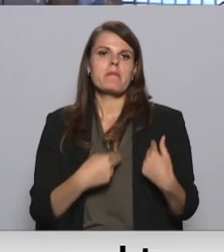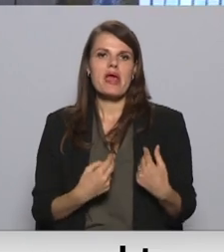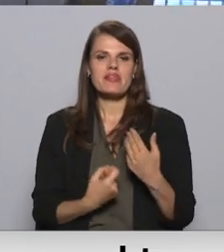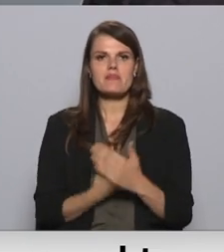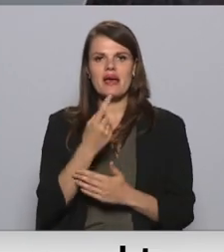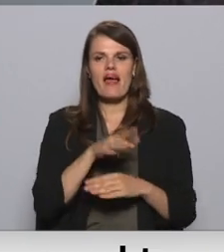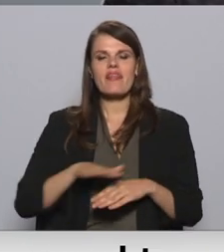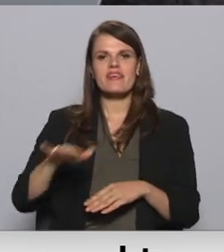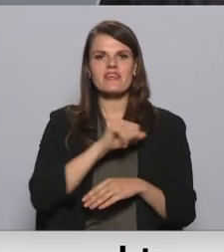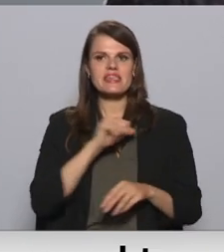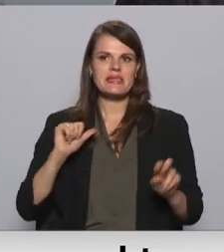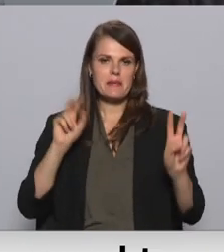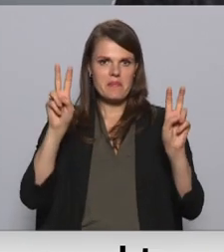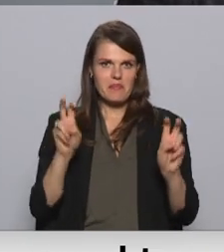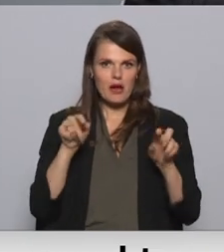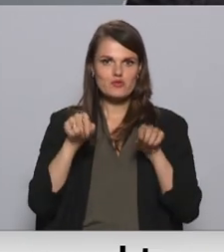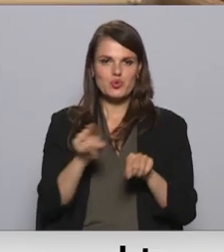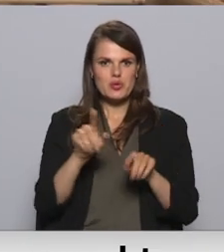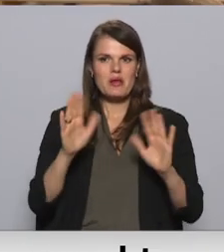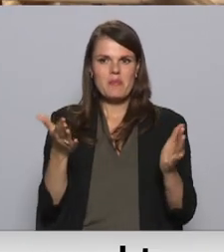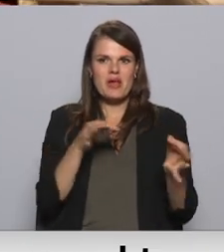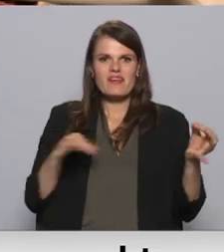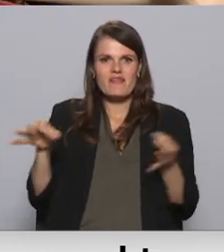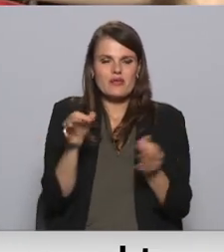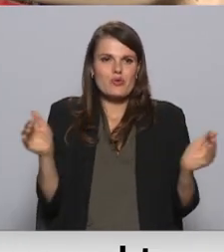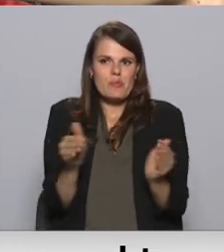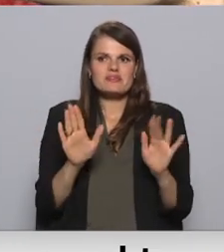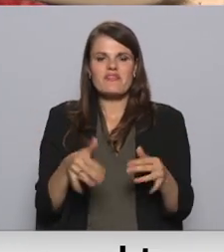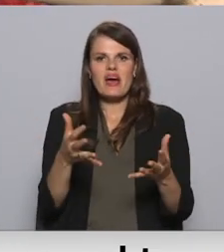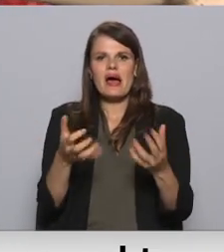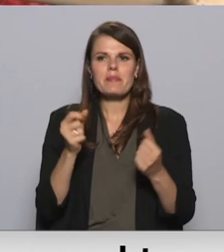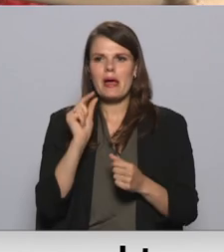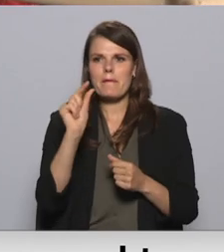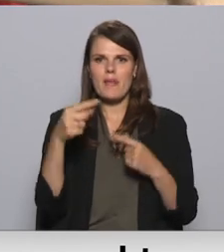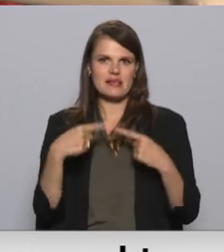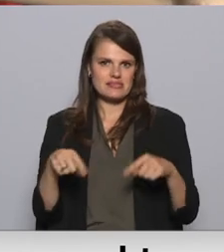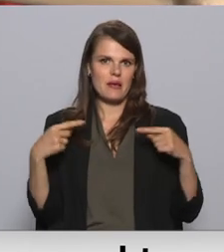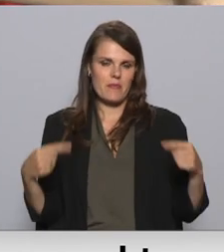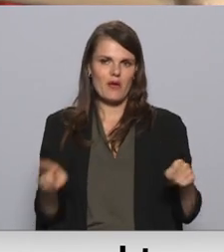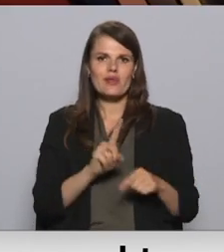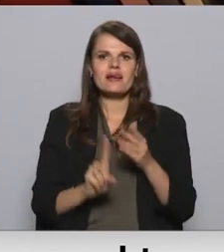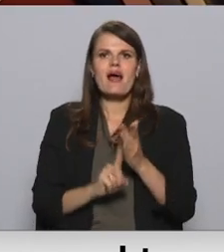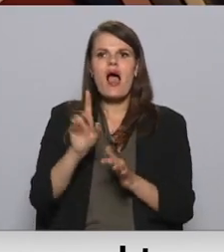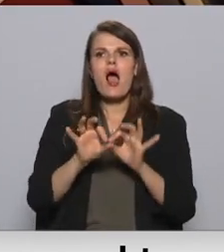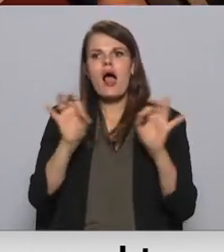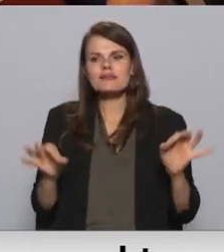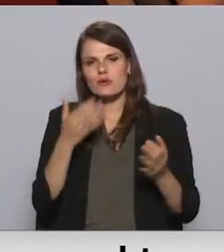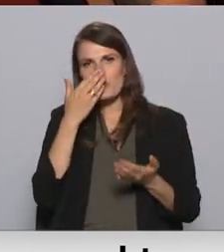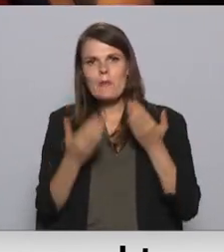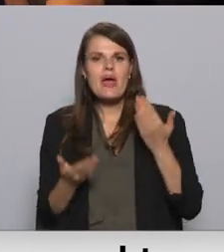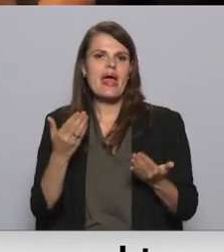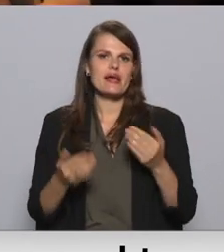pats, taču ierobežotās kvadratūras dēļ var pieņemt visai maz mantu. Ir tādi aizsākumi, mēģinājumi, jā, to darīt,